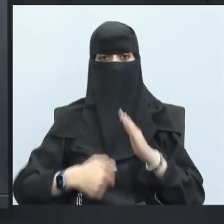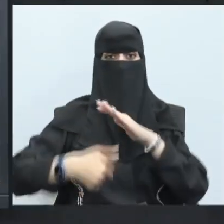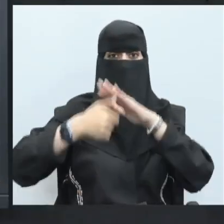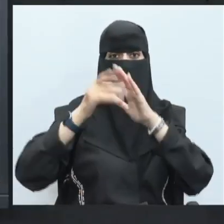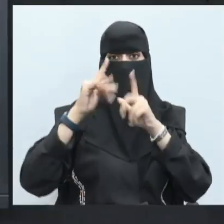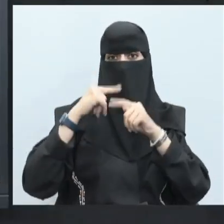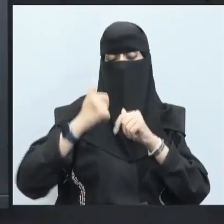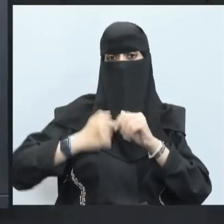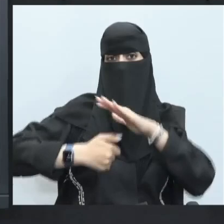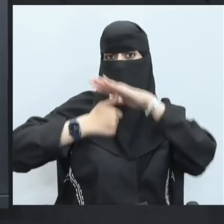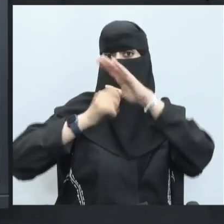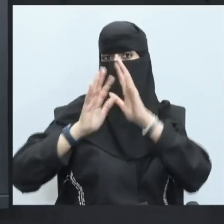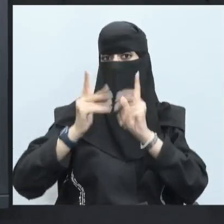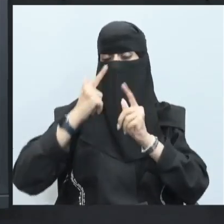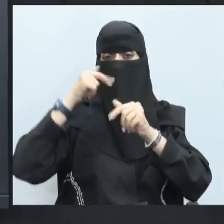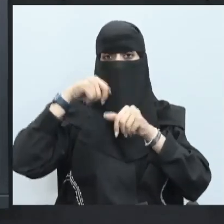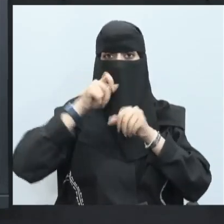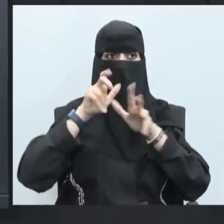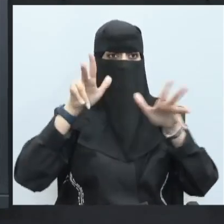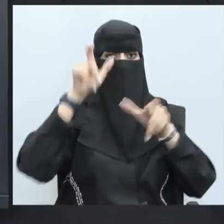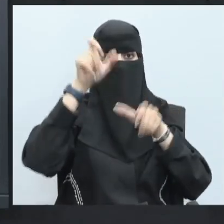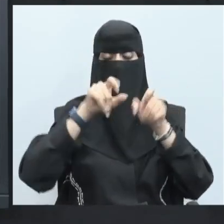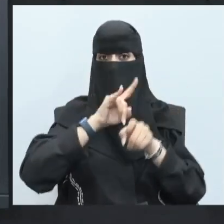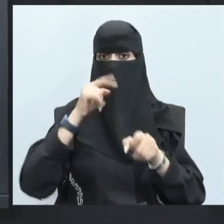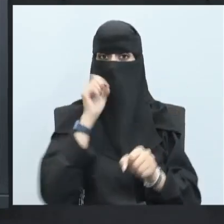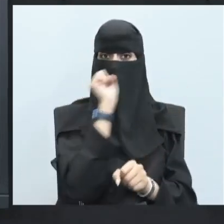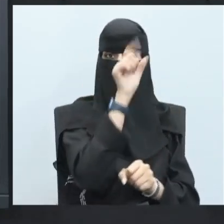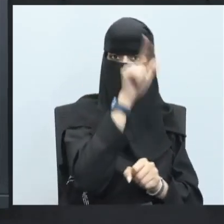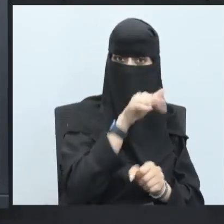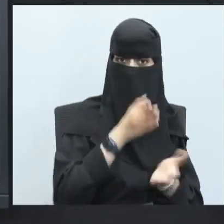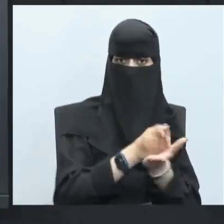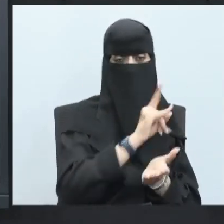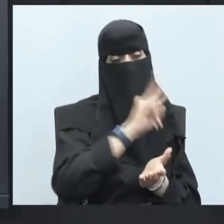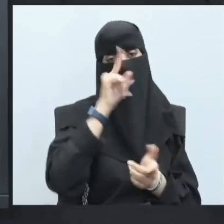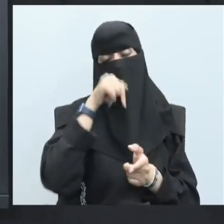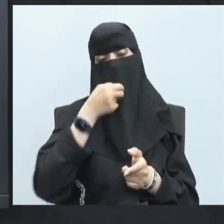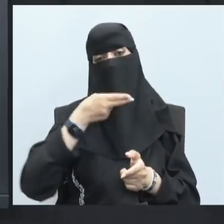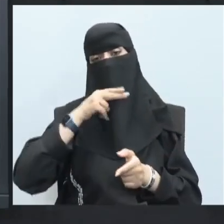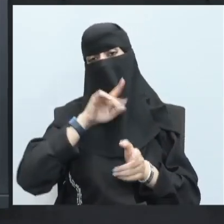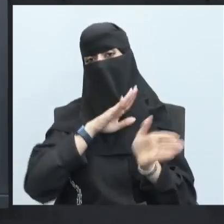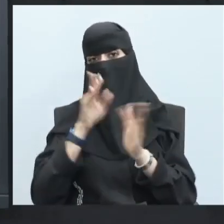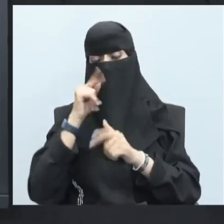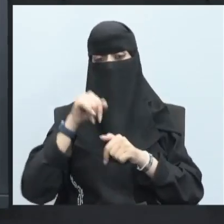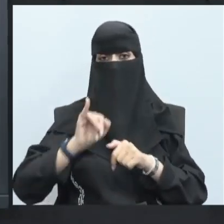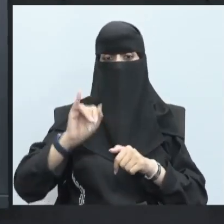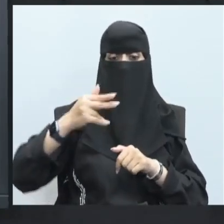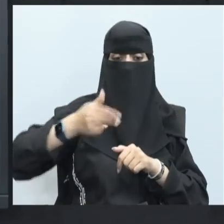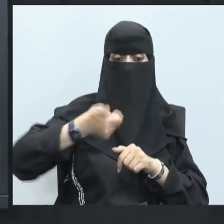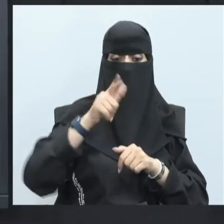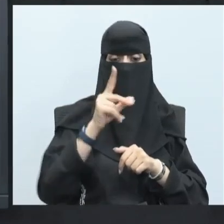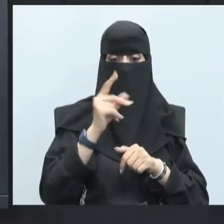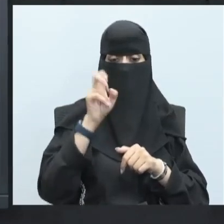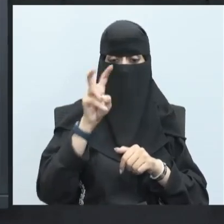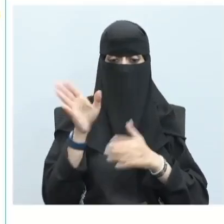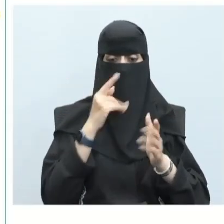صاحب شهره وهو غير متخصص في هذا المجال مثلا هذه مغالطه الاحتكام الى الشهره او تاثير الاشخاص